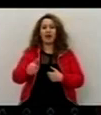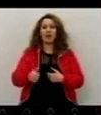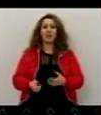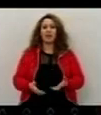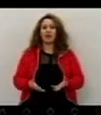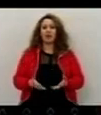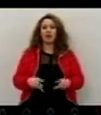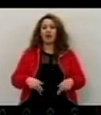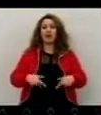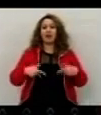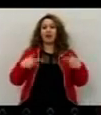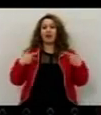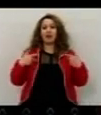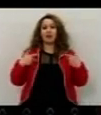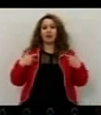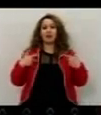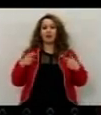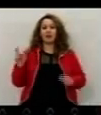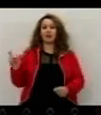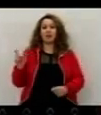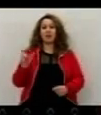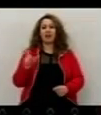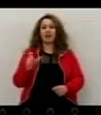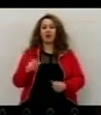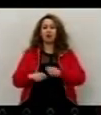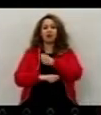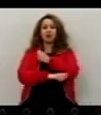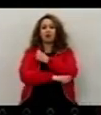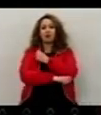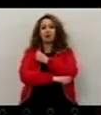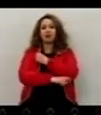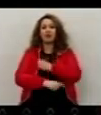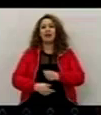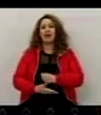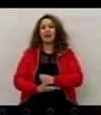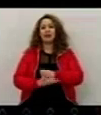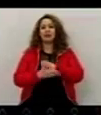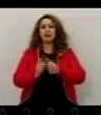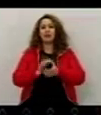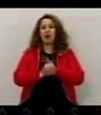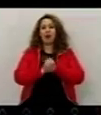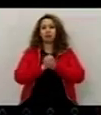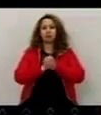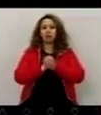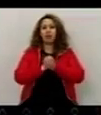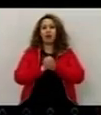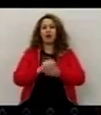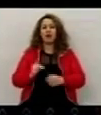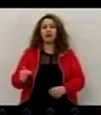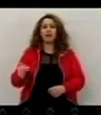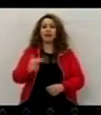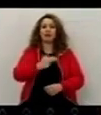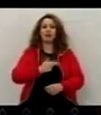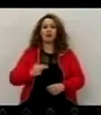حياة الساكنة، مما يعزز سيد الرئيس دعائم المواطنة، وأركز يعزز دعائم